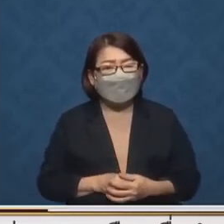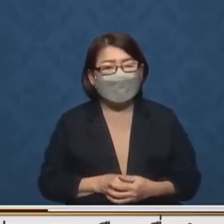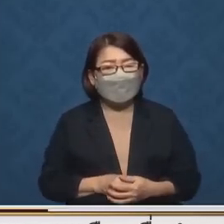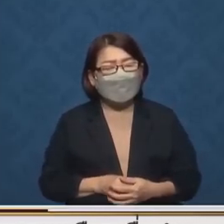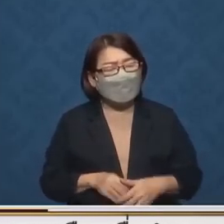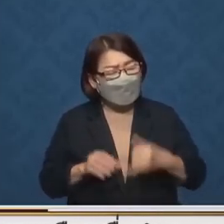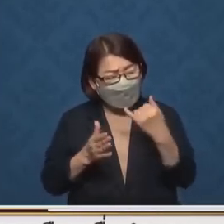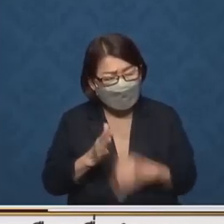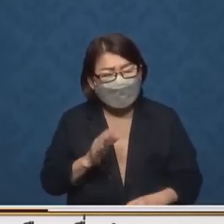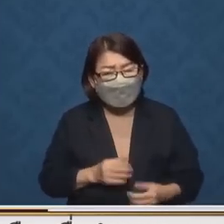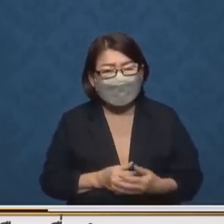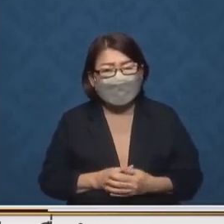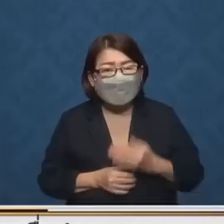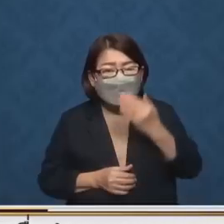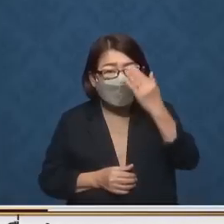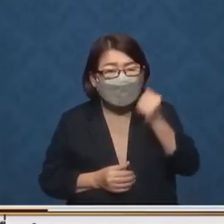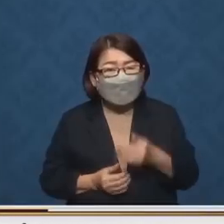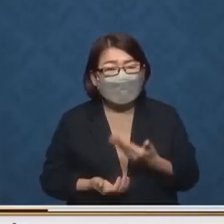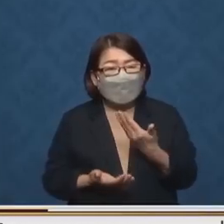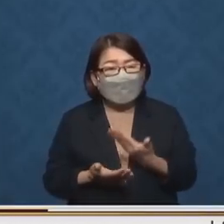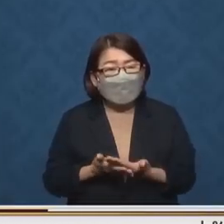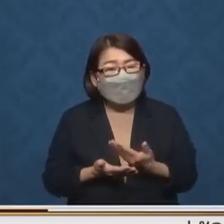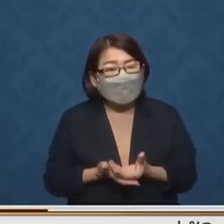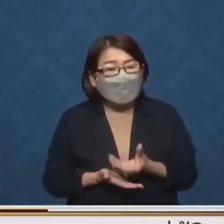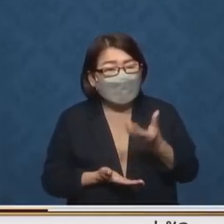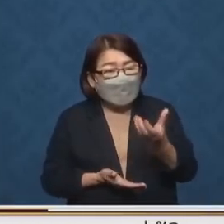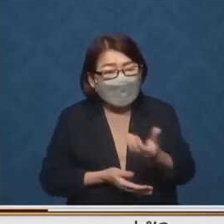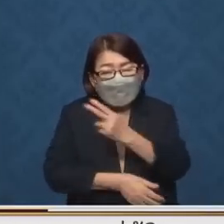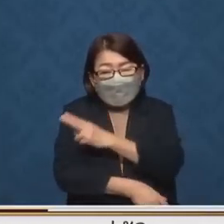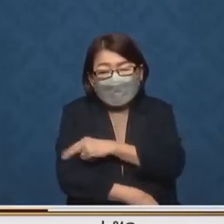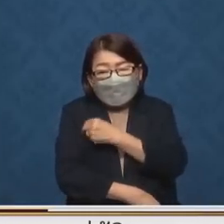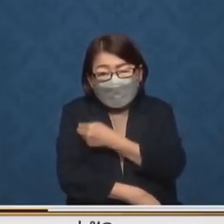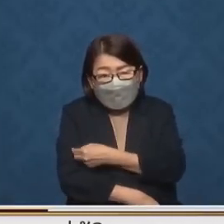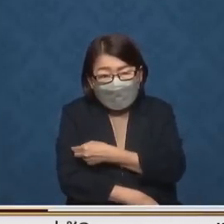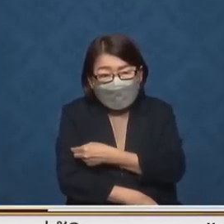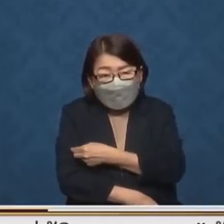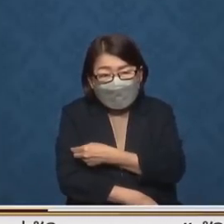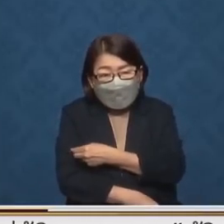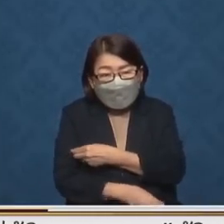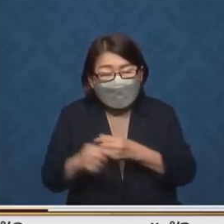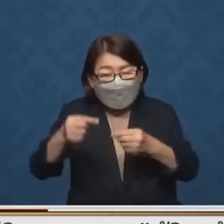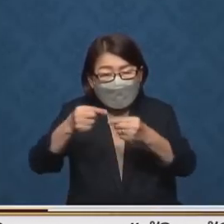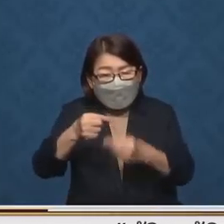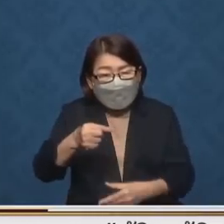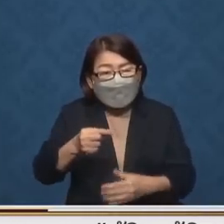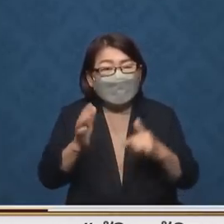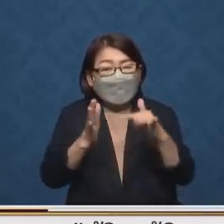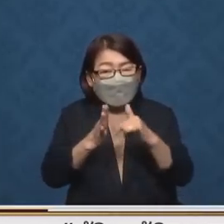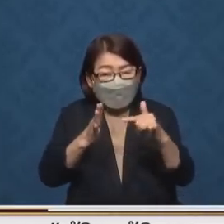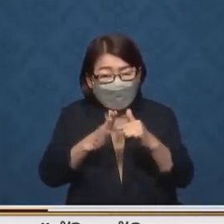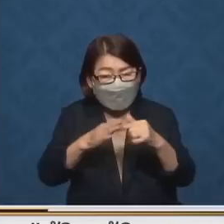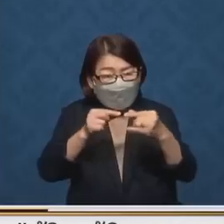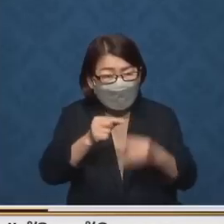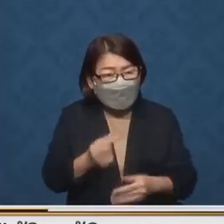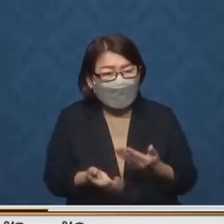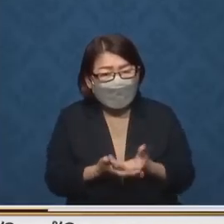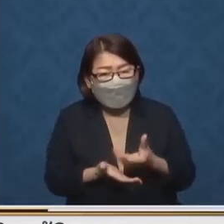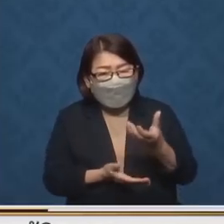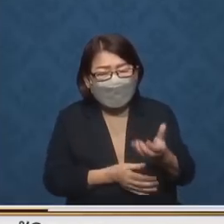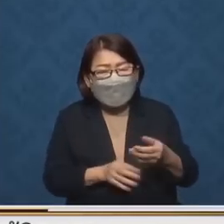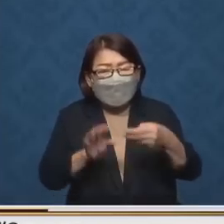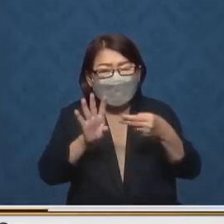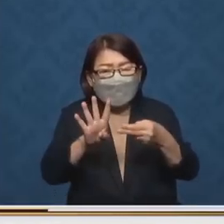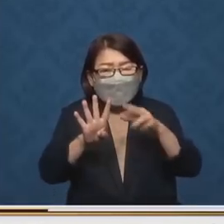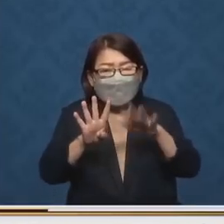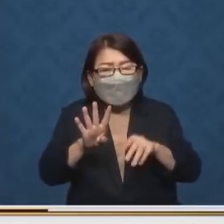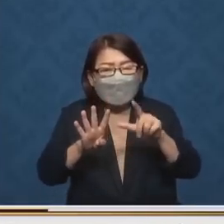ผมบอกว่าทำไมงบการแพทยสาธรณาสุขและหรือรวมทงวักซีนทำไมให้แค่ 45,000